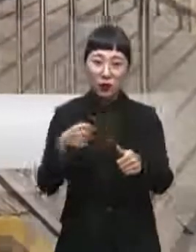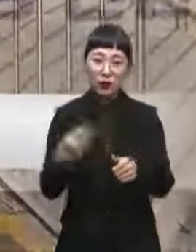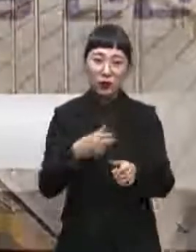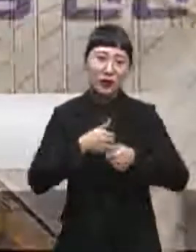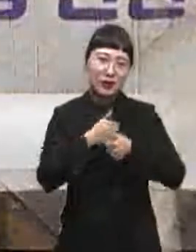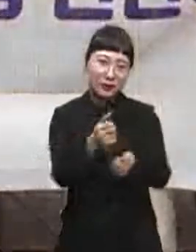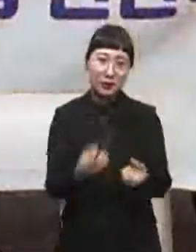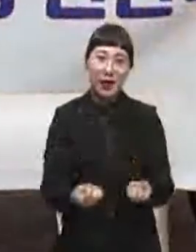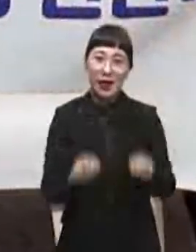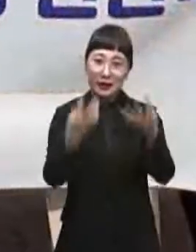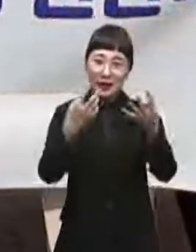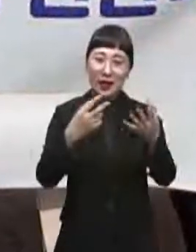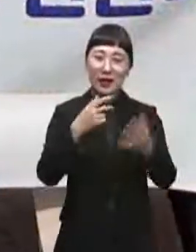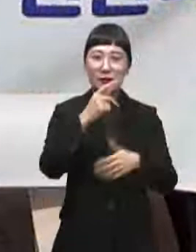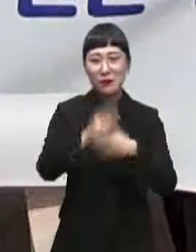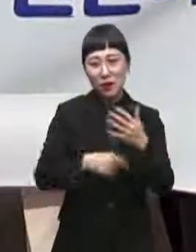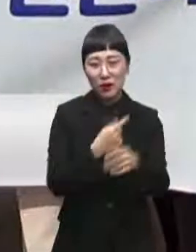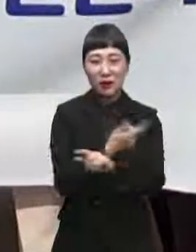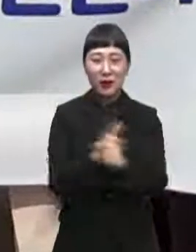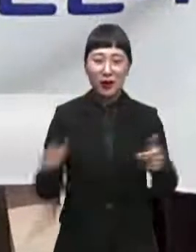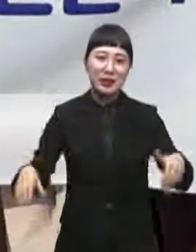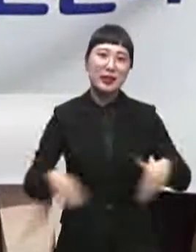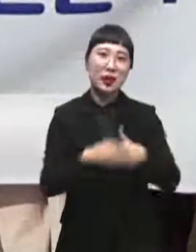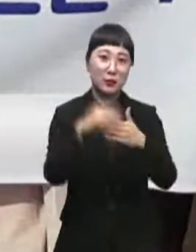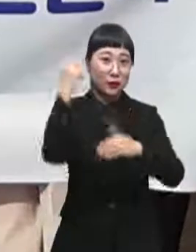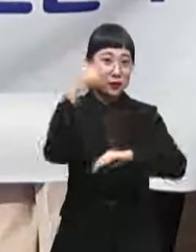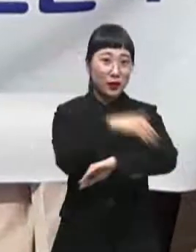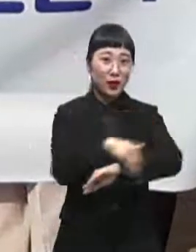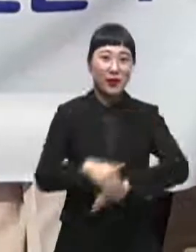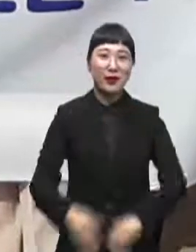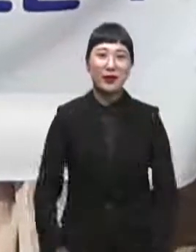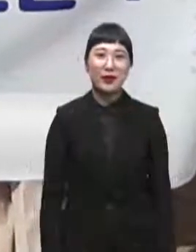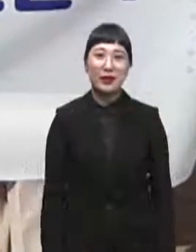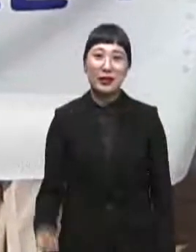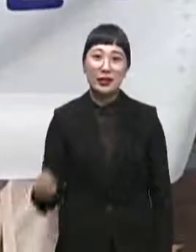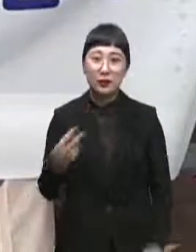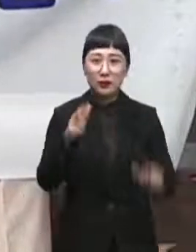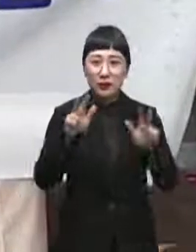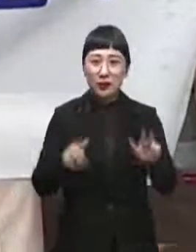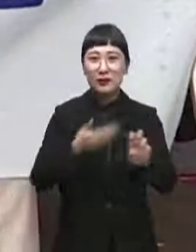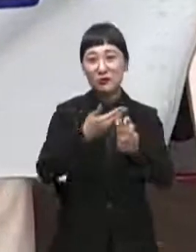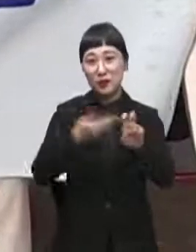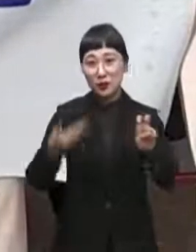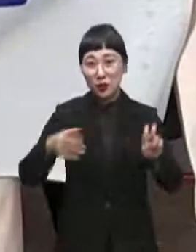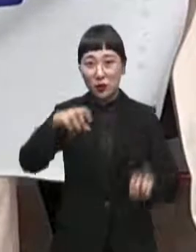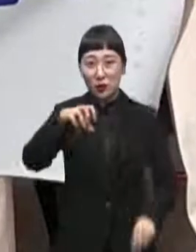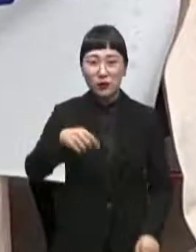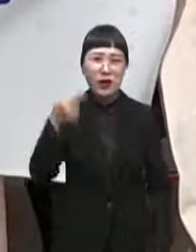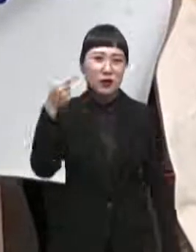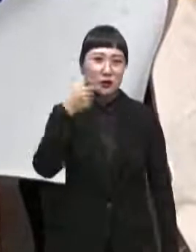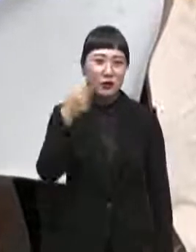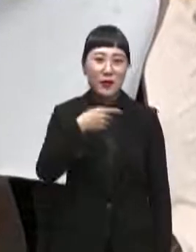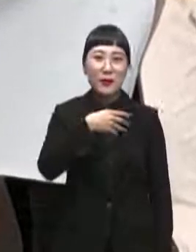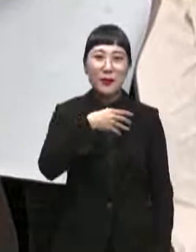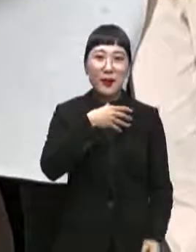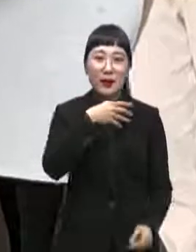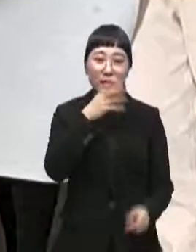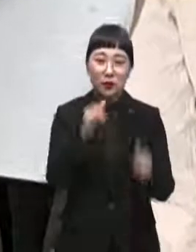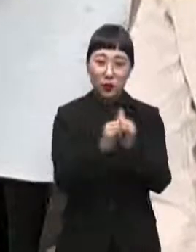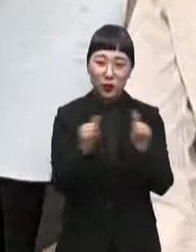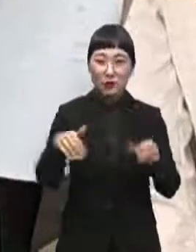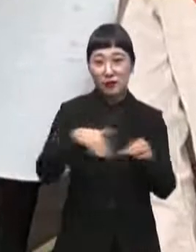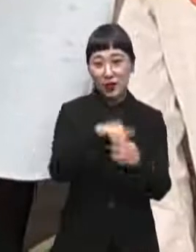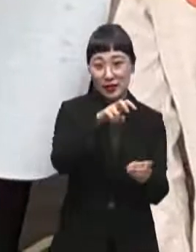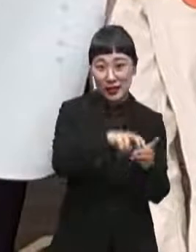행사 캠페인 진행 등을 협조하기로 했습니다 한편 현재 미 출구에는 주 안후이 문화센터와 미추 얼